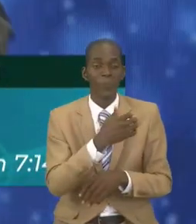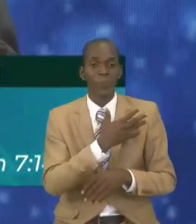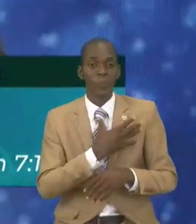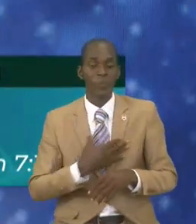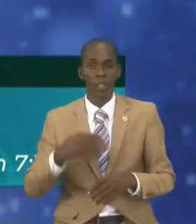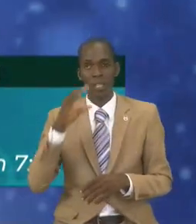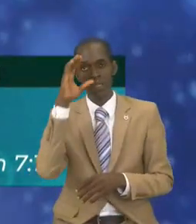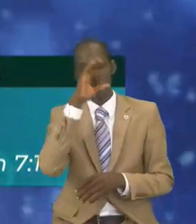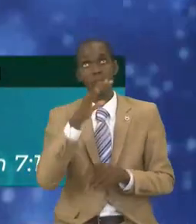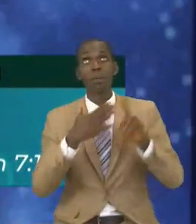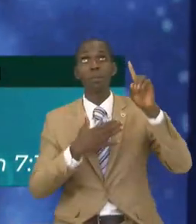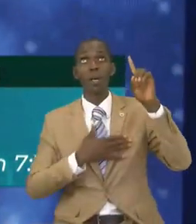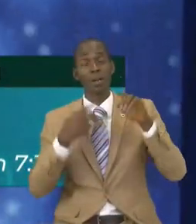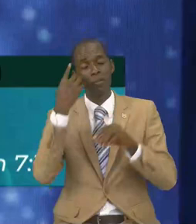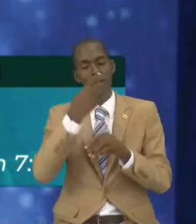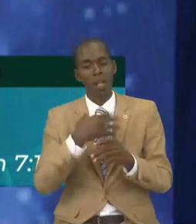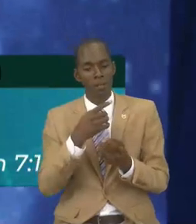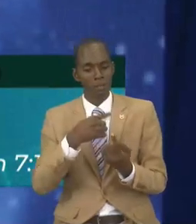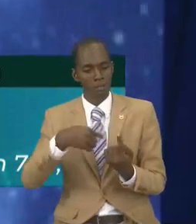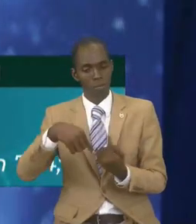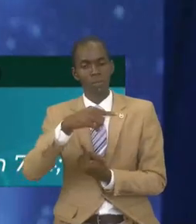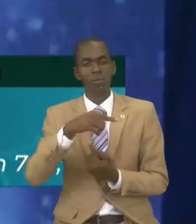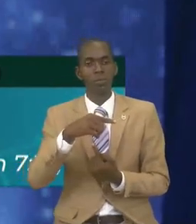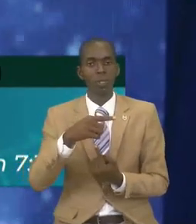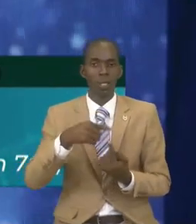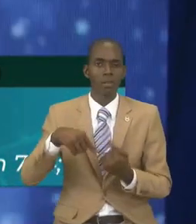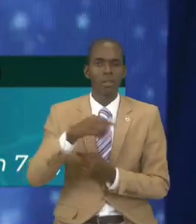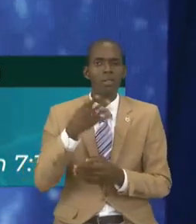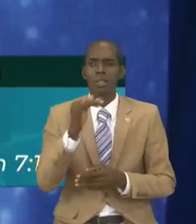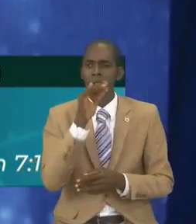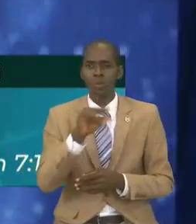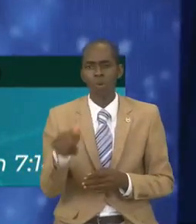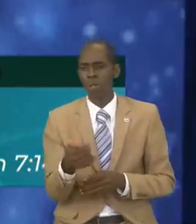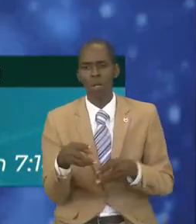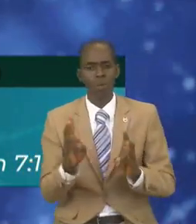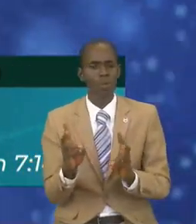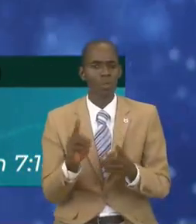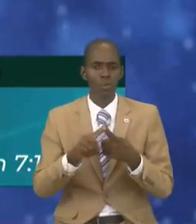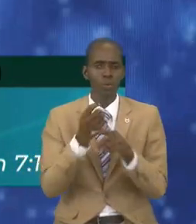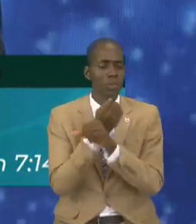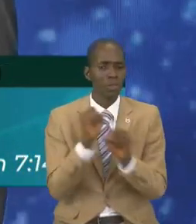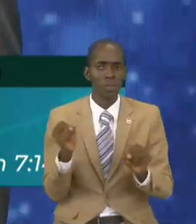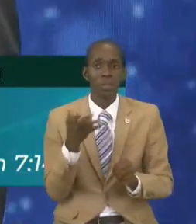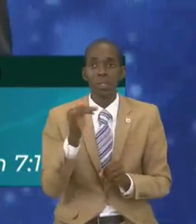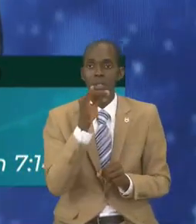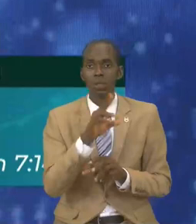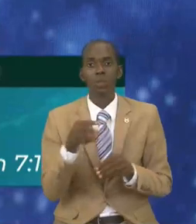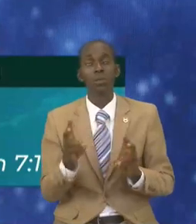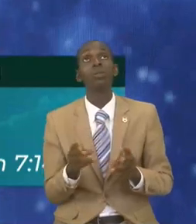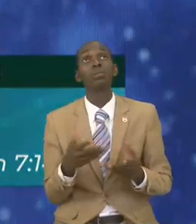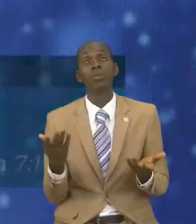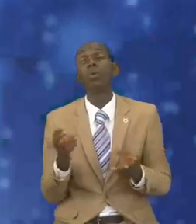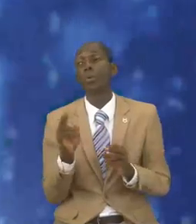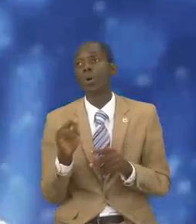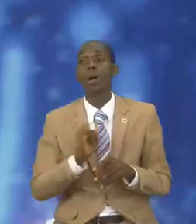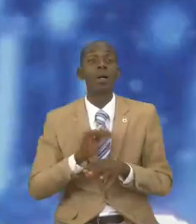ma face et se détourne. Et se détourne. Il n'y a pas d'autre moyen pour le salut. Tu peux dire, ah,